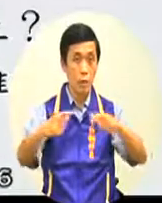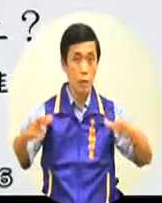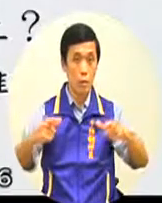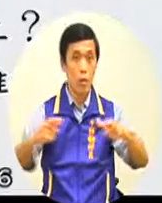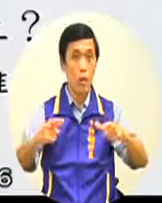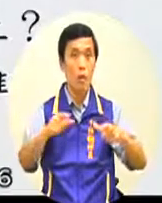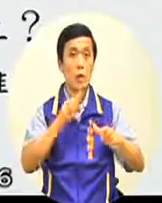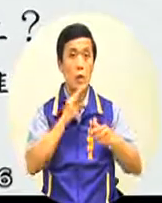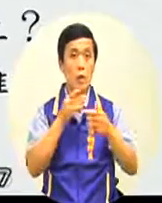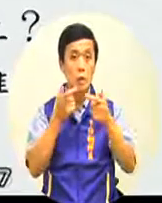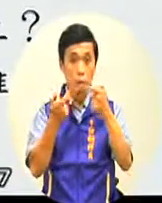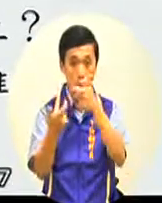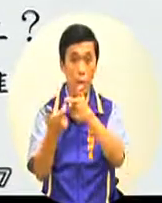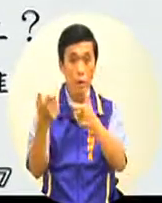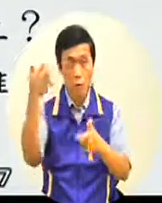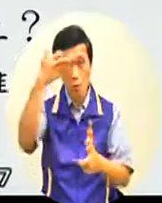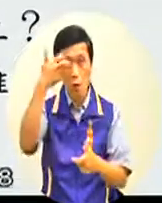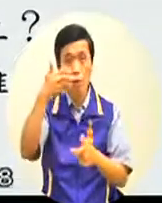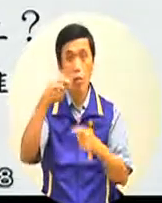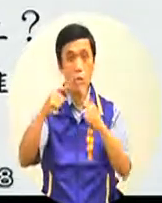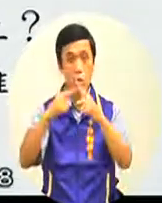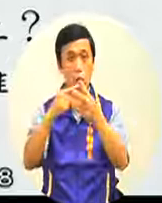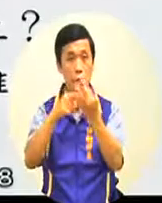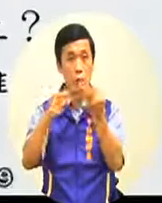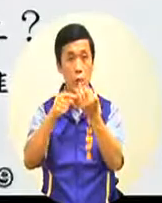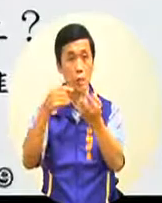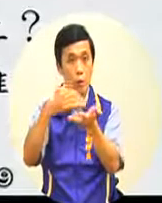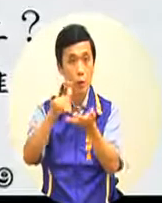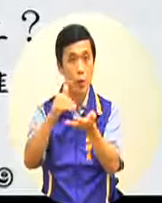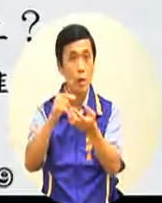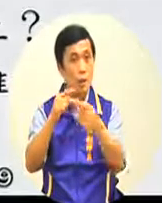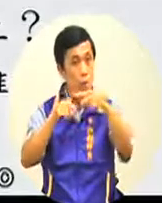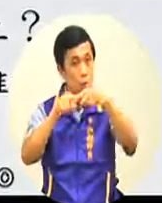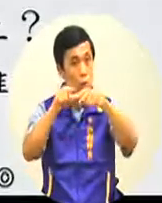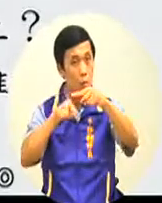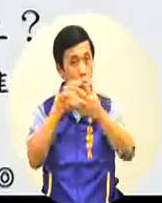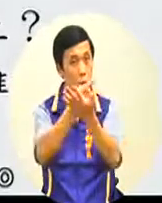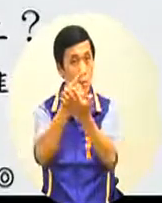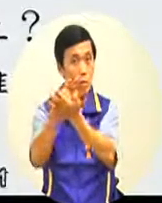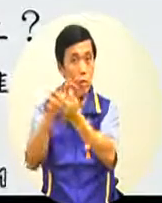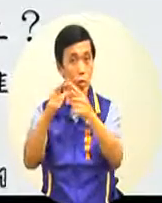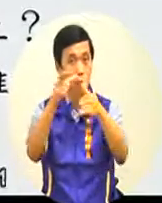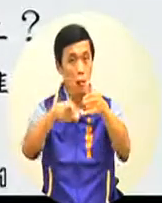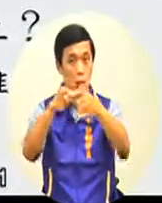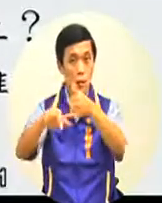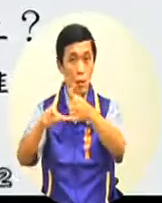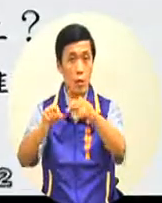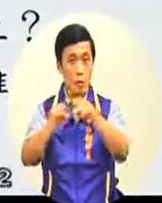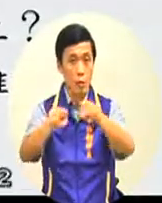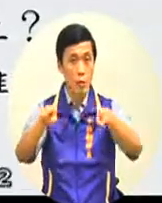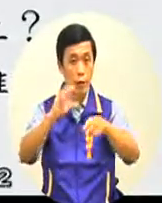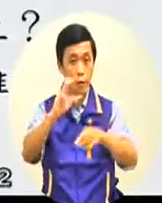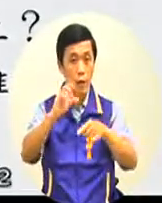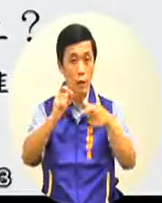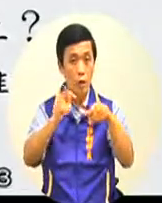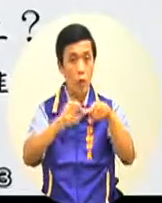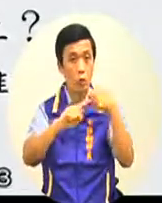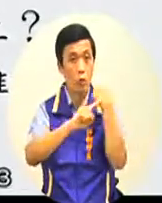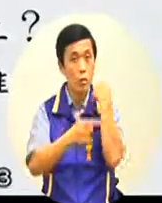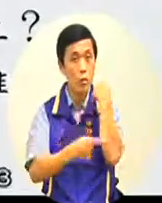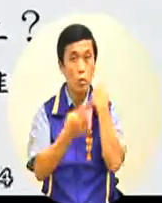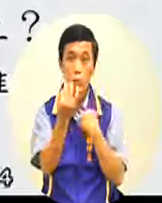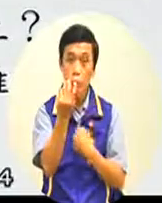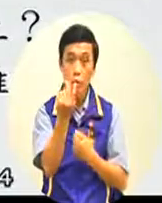计算啊，平均啊，每一个人伊应该有几平方公尺以上。第二点就是